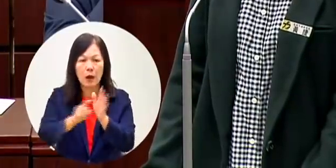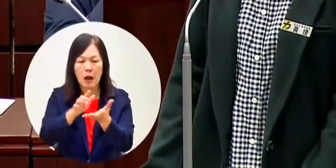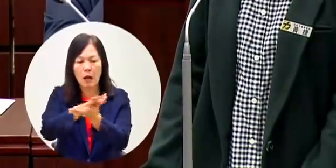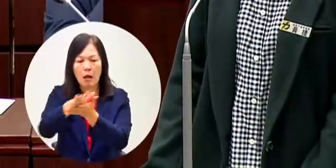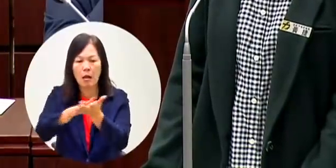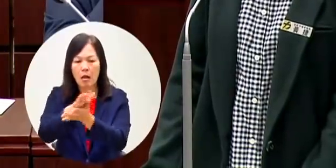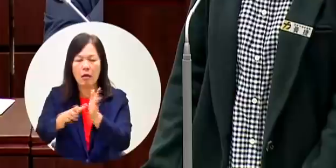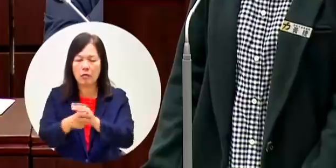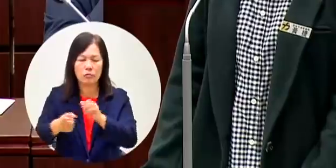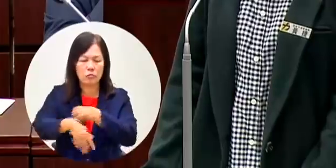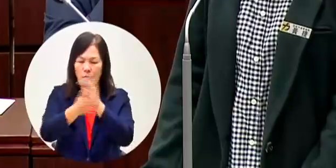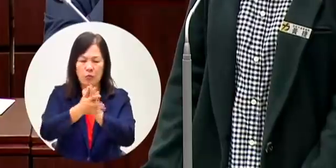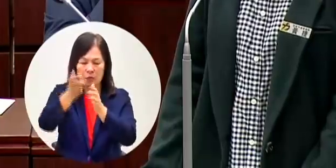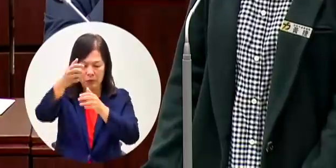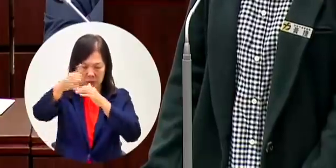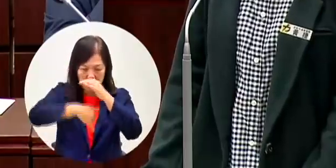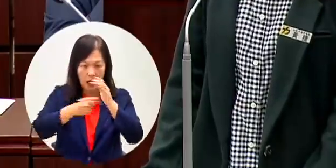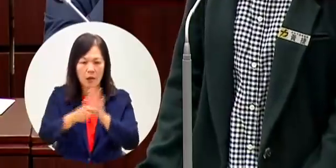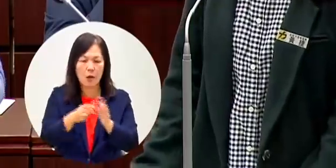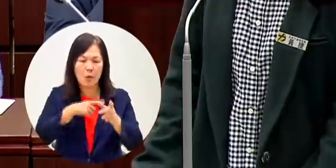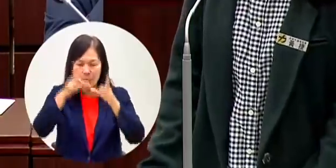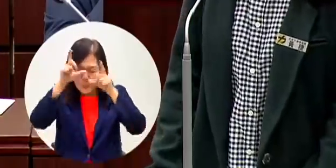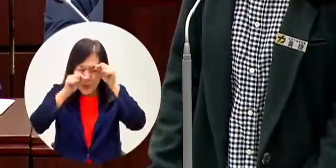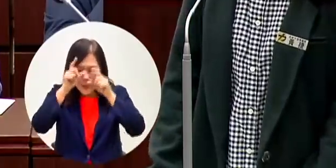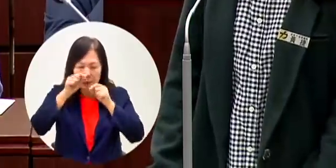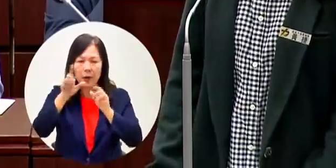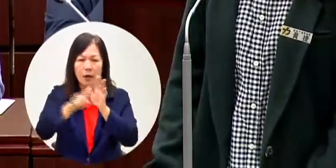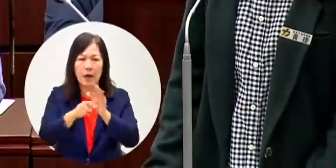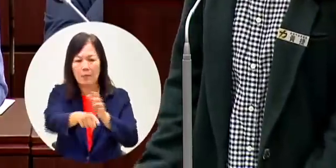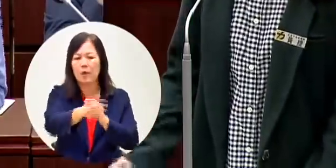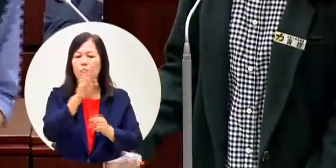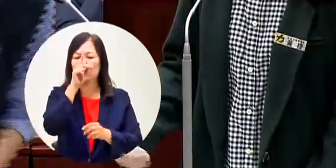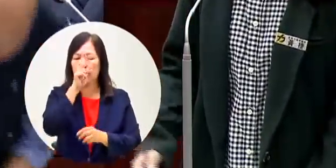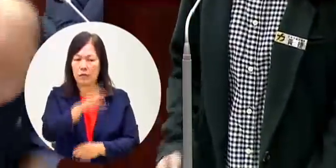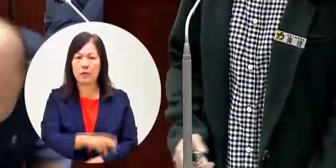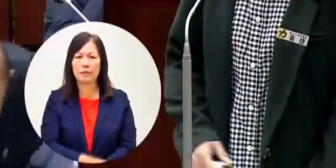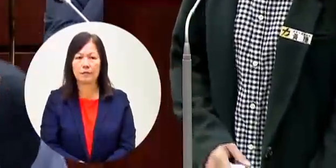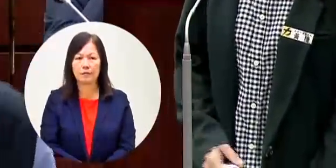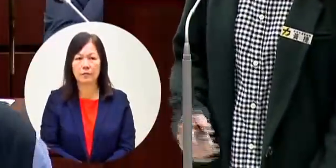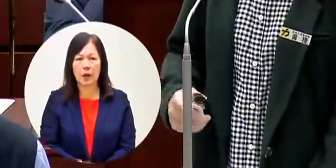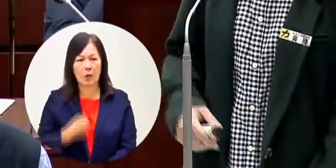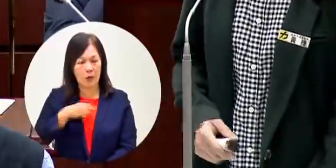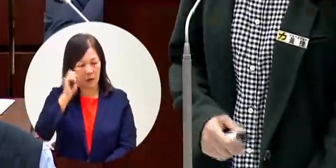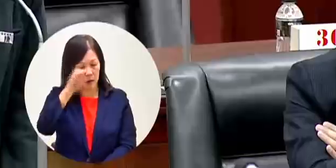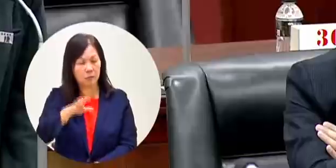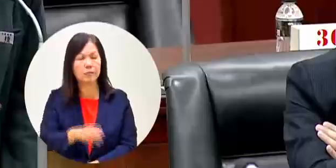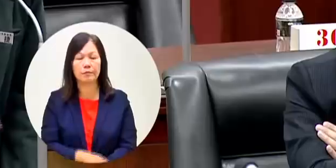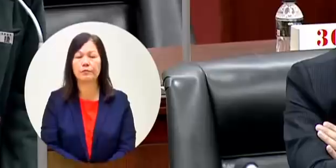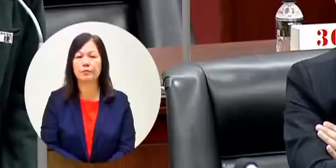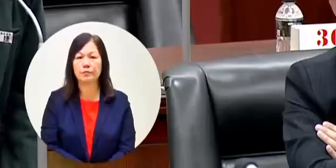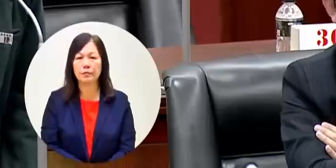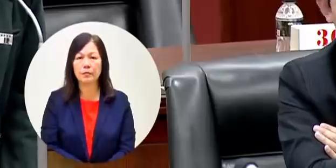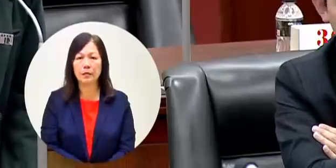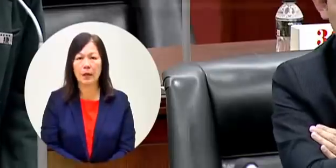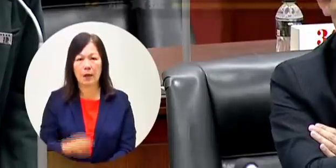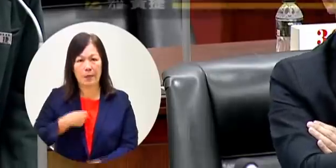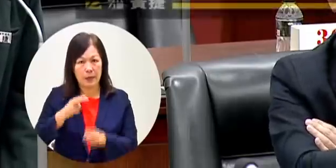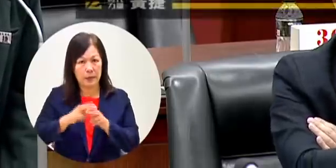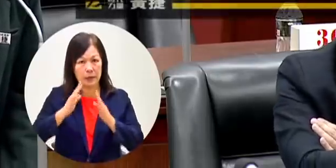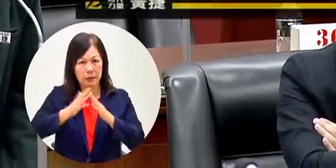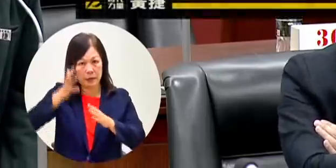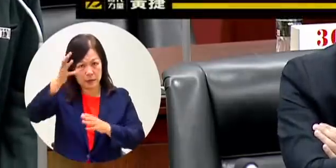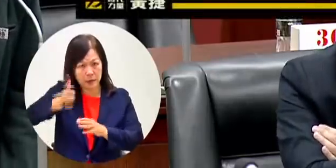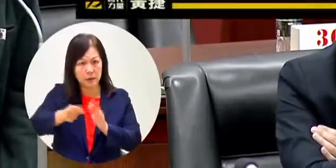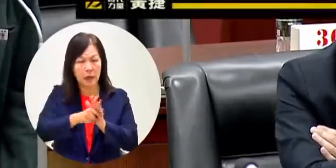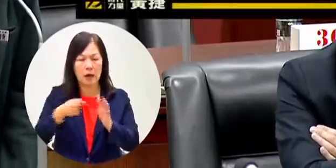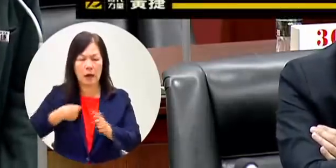一只眼闭一只眼，那他们大错特错。 好， 这一点我特别跟黄议员报告。 好，相信市长也知道高雄过去深受石化业的污染